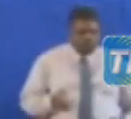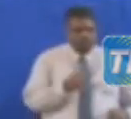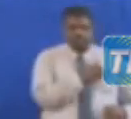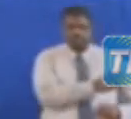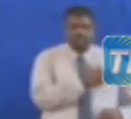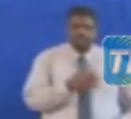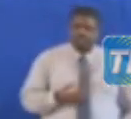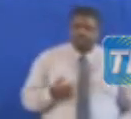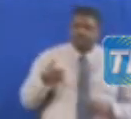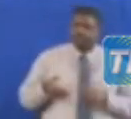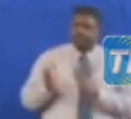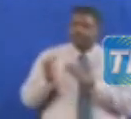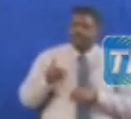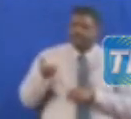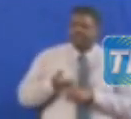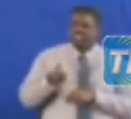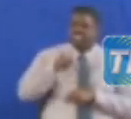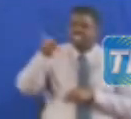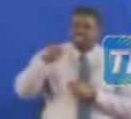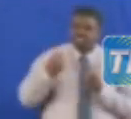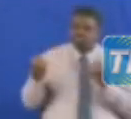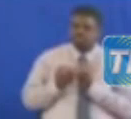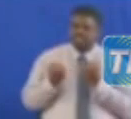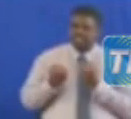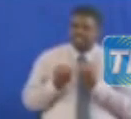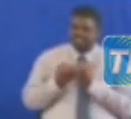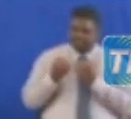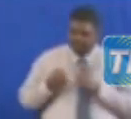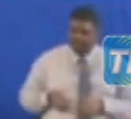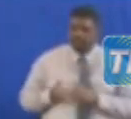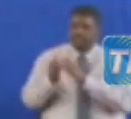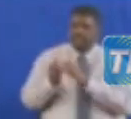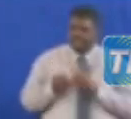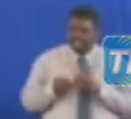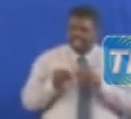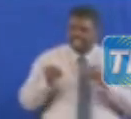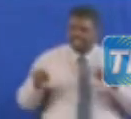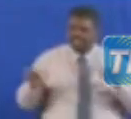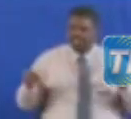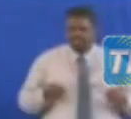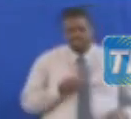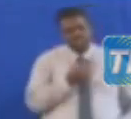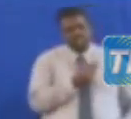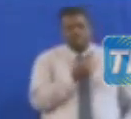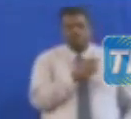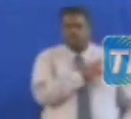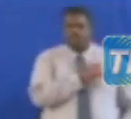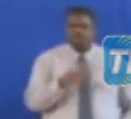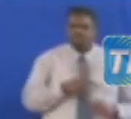wa TARURA, kufanya matengenezo ya barabara zenye urefu wa kilomita